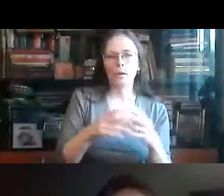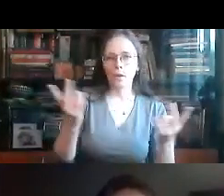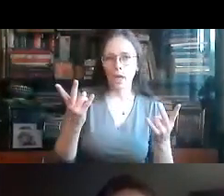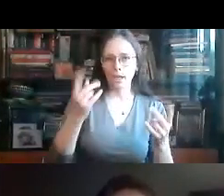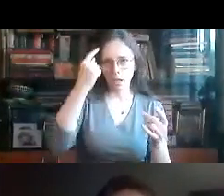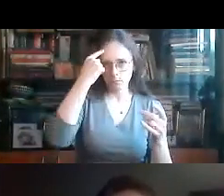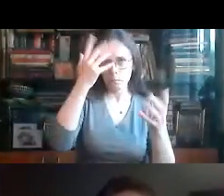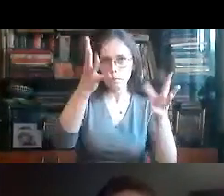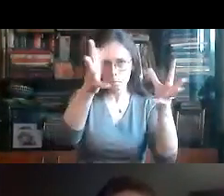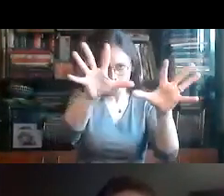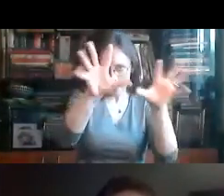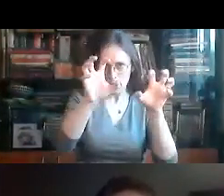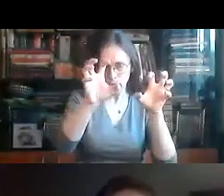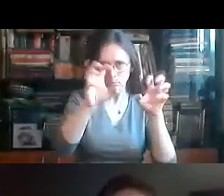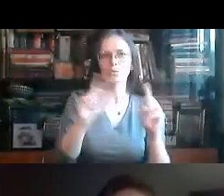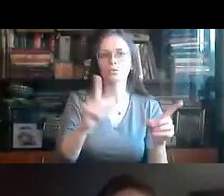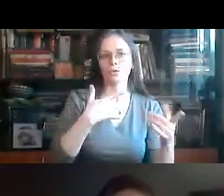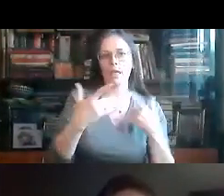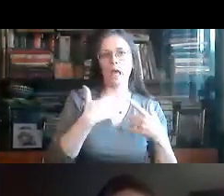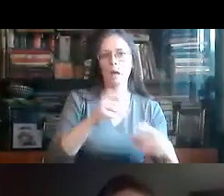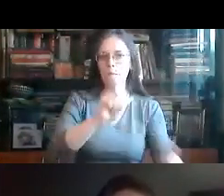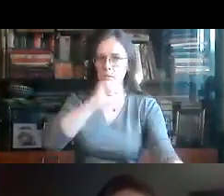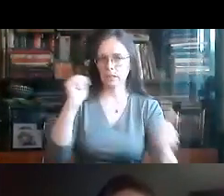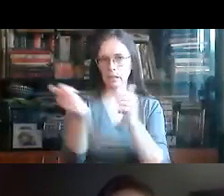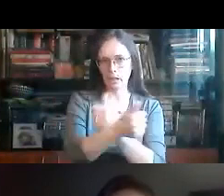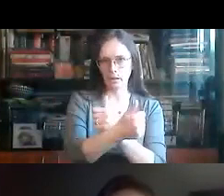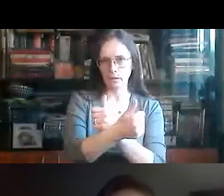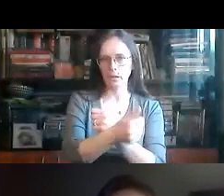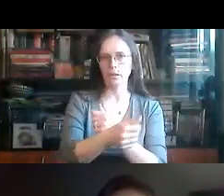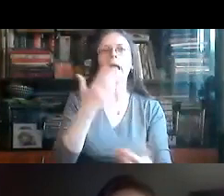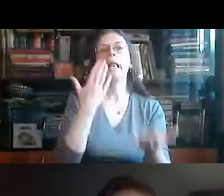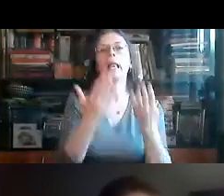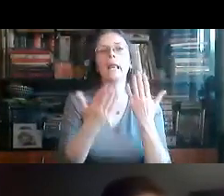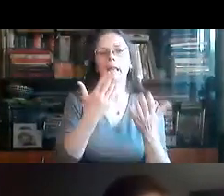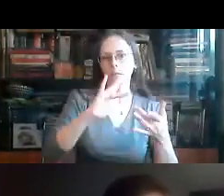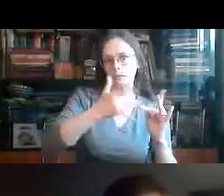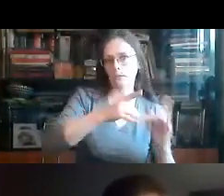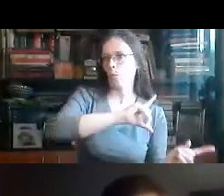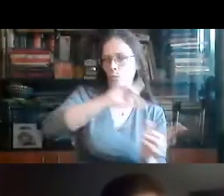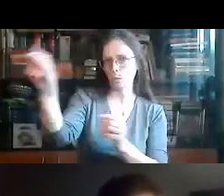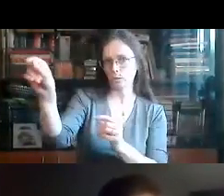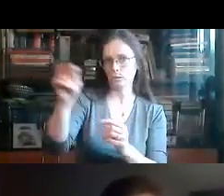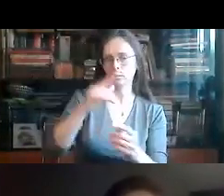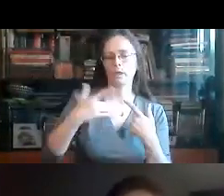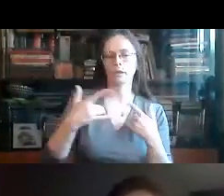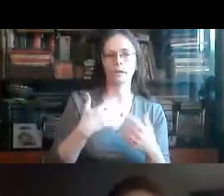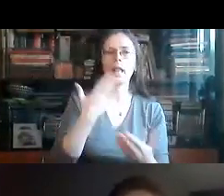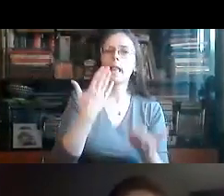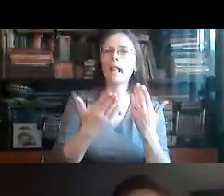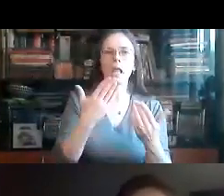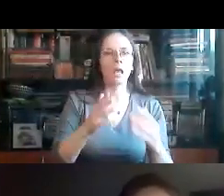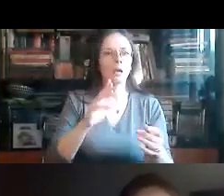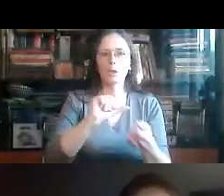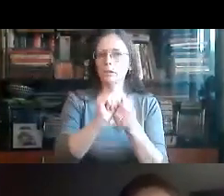то, наверное, надо идти в онлайн вообще и как-то адаптироваться и действовать там. А если считать,